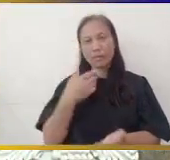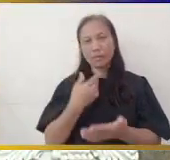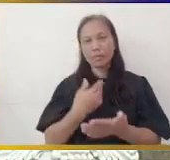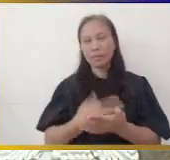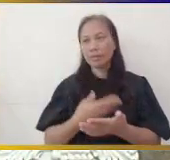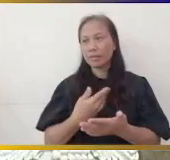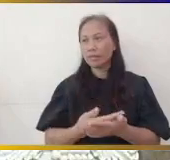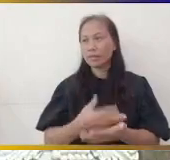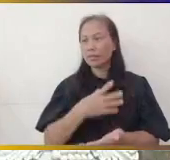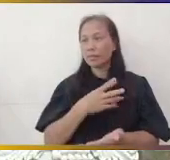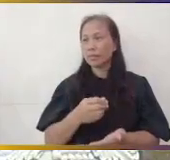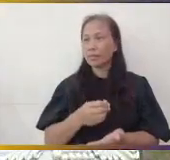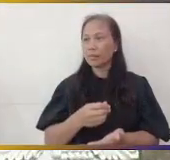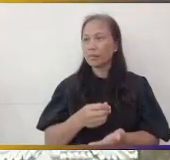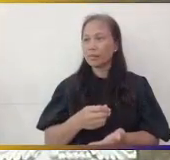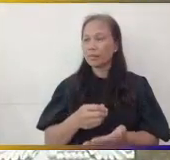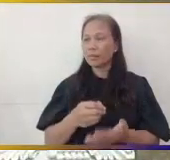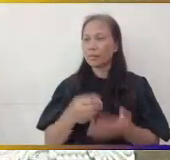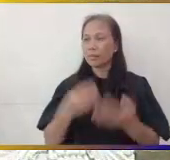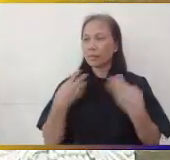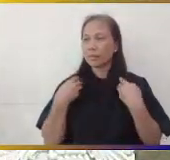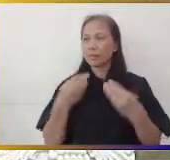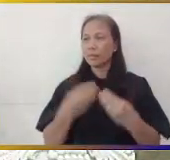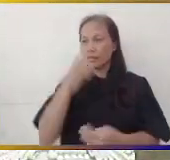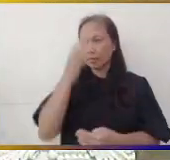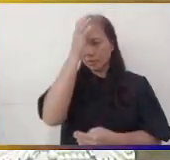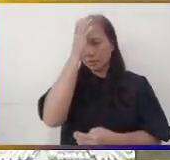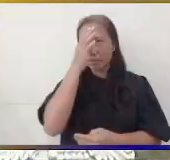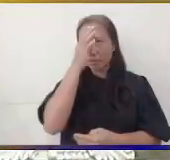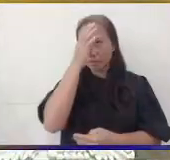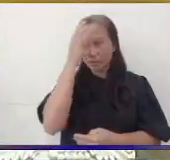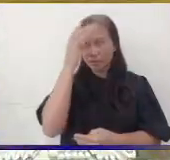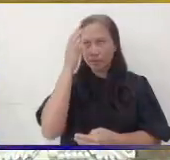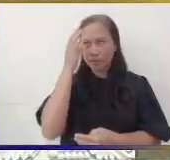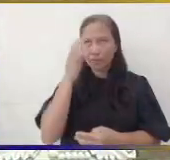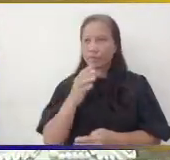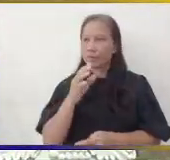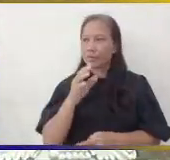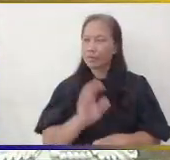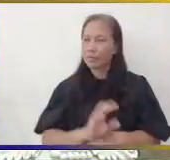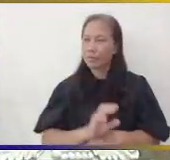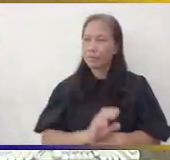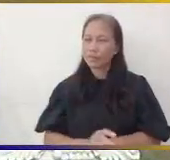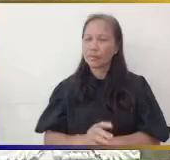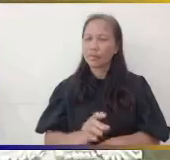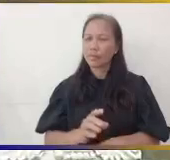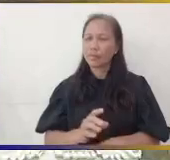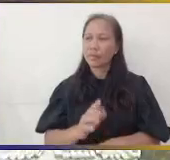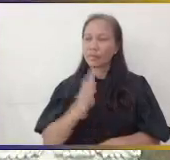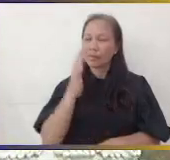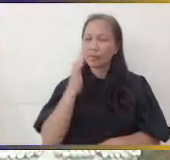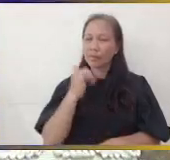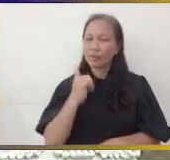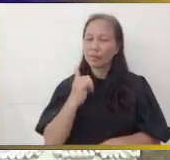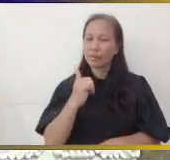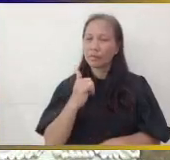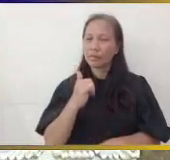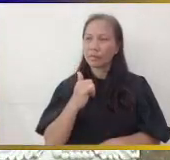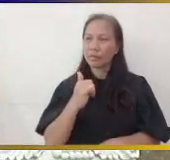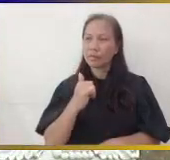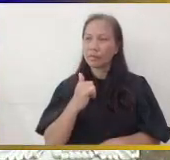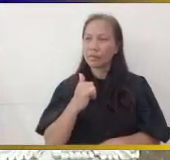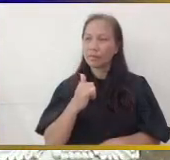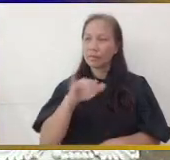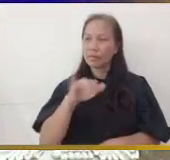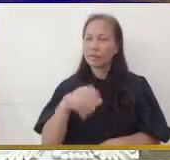the Catholic Church kaya mga kapatid para maipakita ni John wycliff na sila ay salungat sa pamumuhay